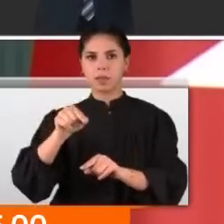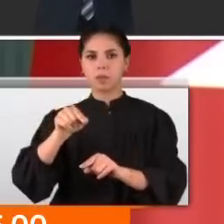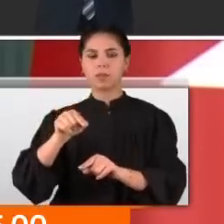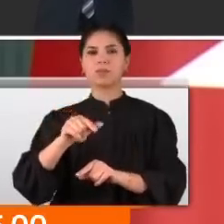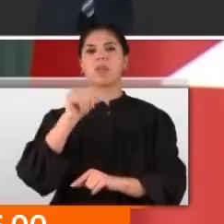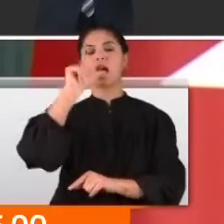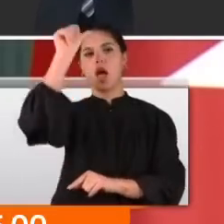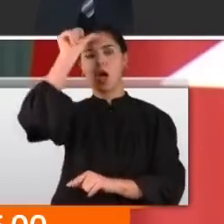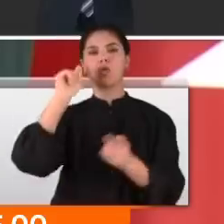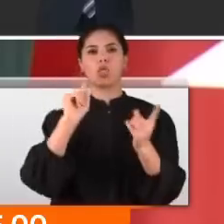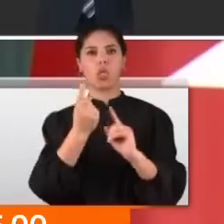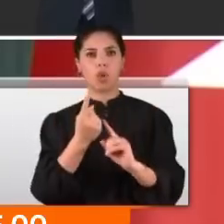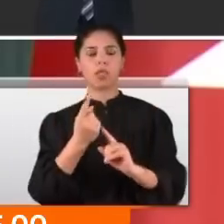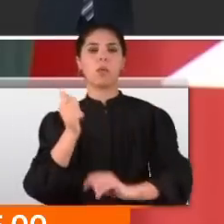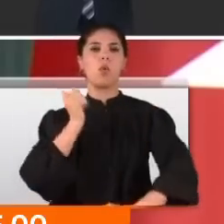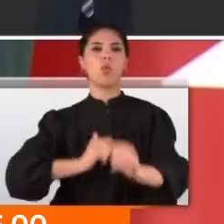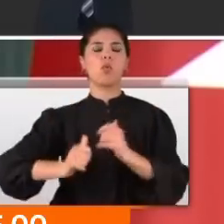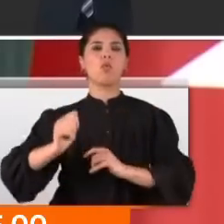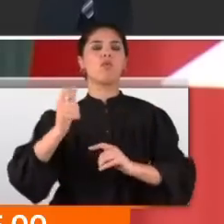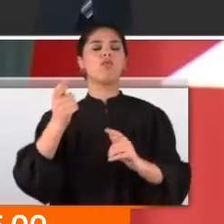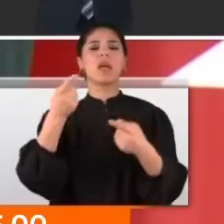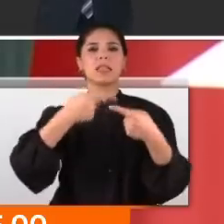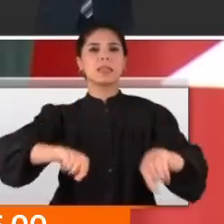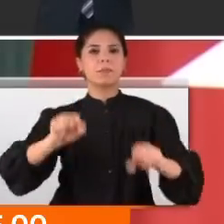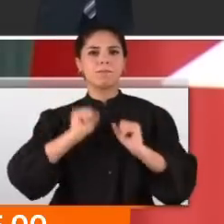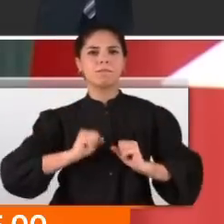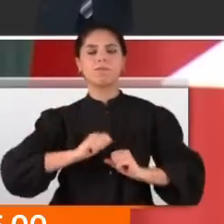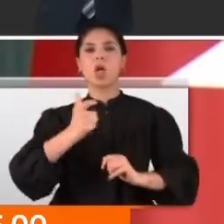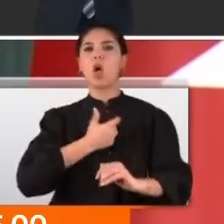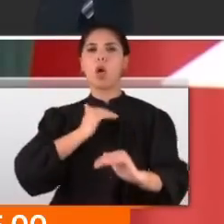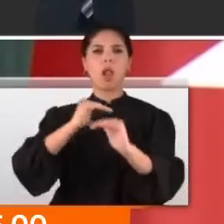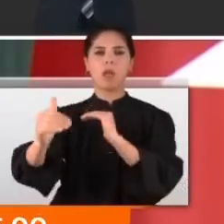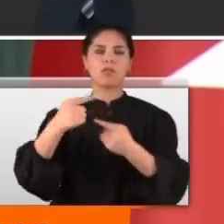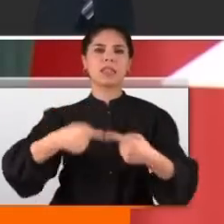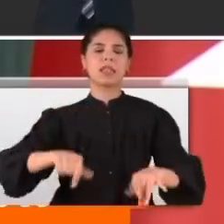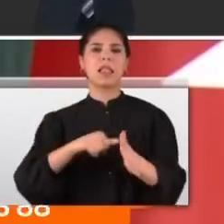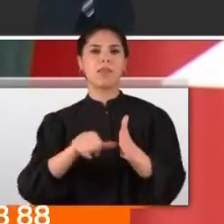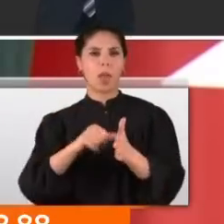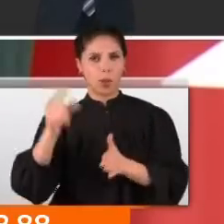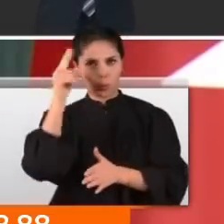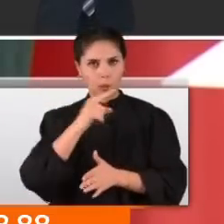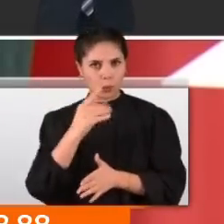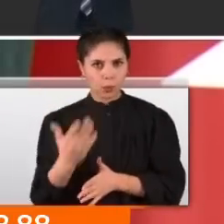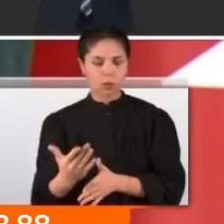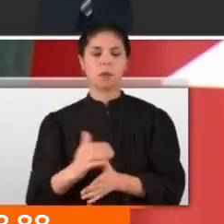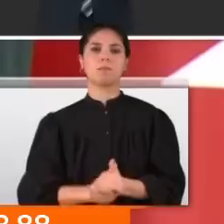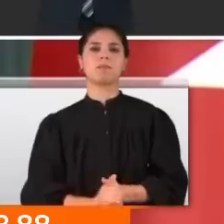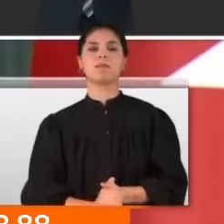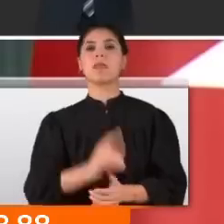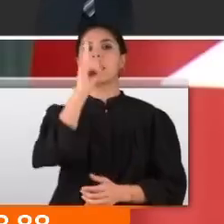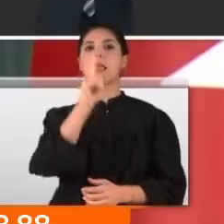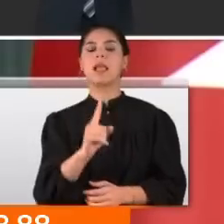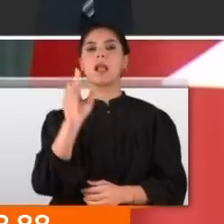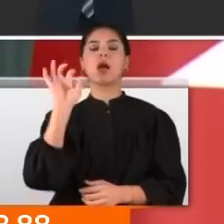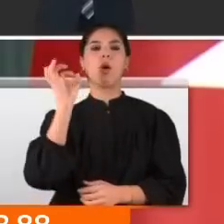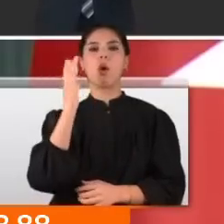hac dönemine, hem üniversiteye hazırlanan çocuklarımızın sınav takvimine, hem de ilk ve orta